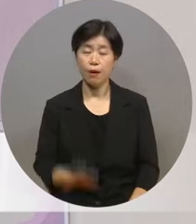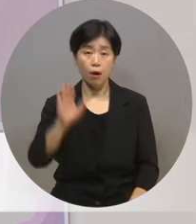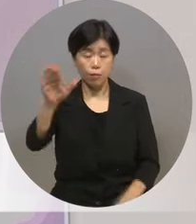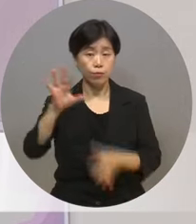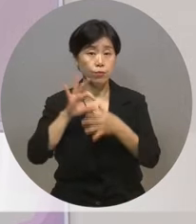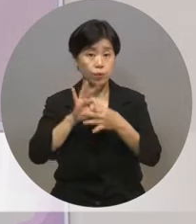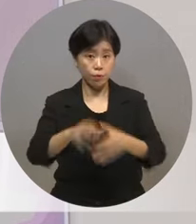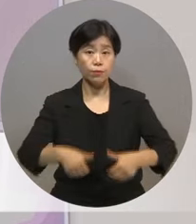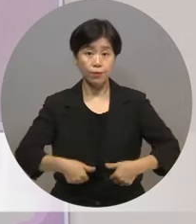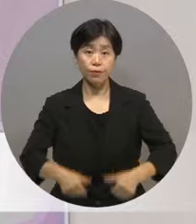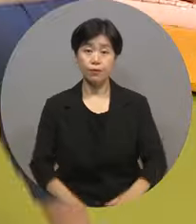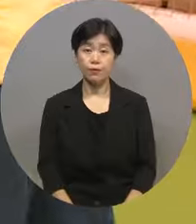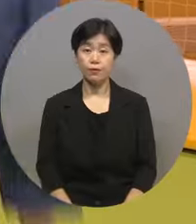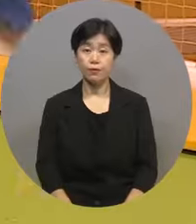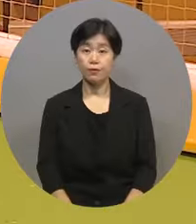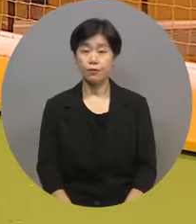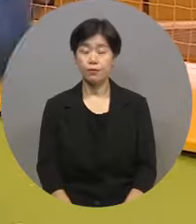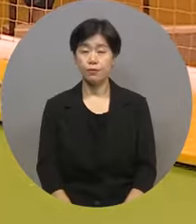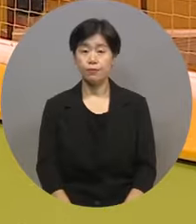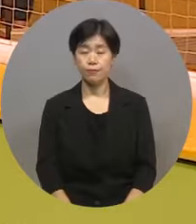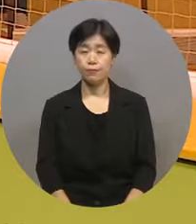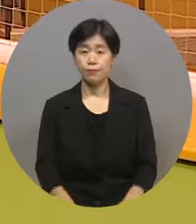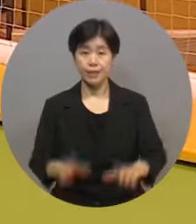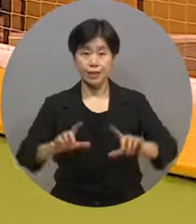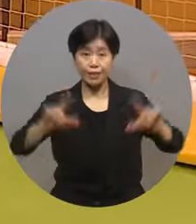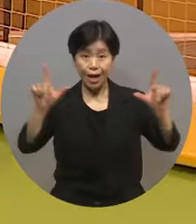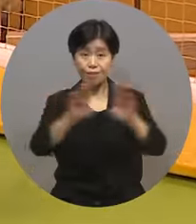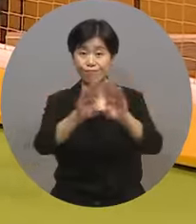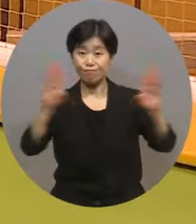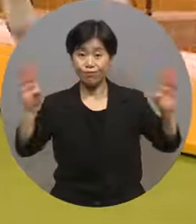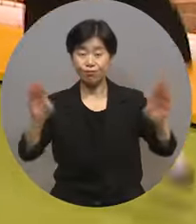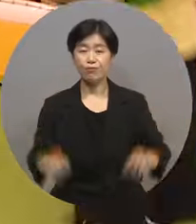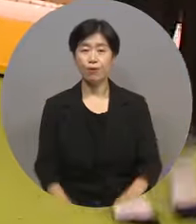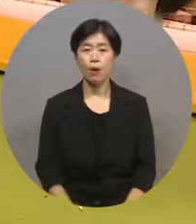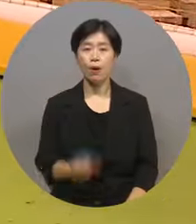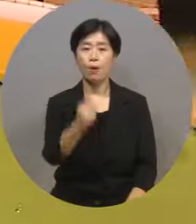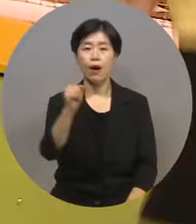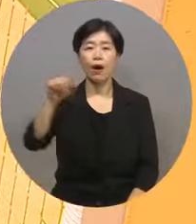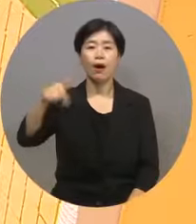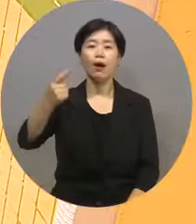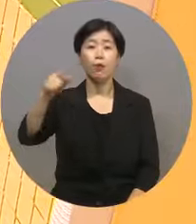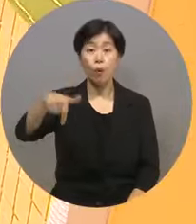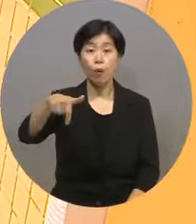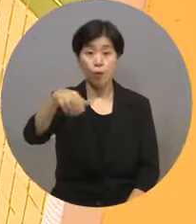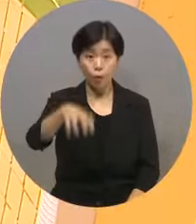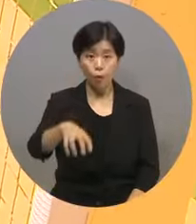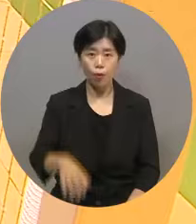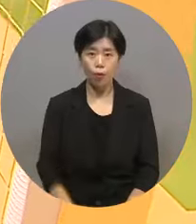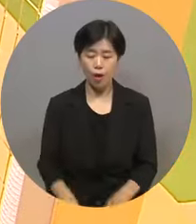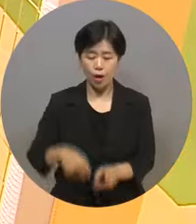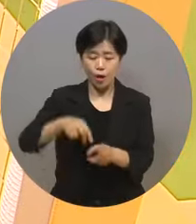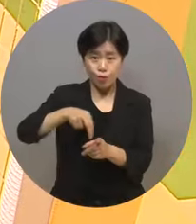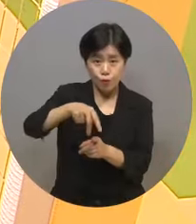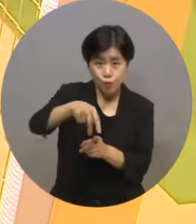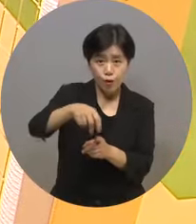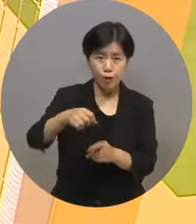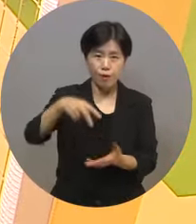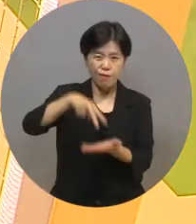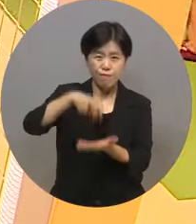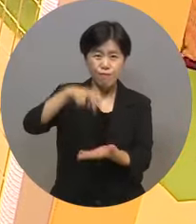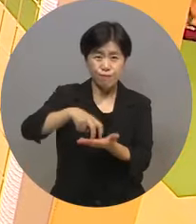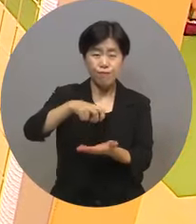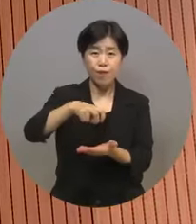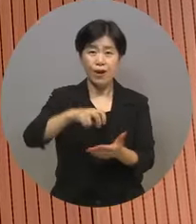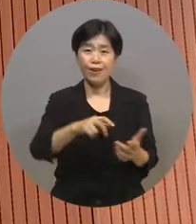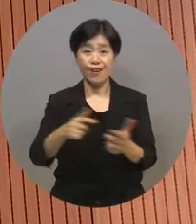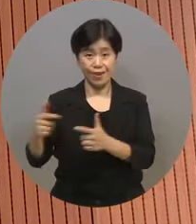된다는 생각을 저희들도 하고 있고요 이날 문련 화곡 3점은 트램펄린과 외나무다리 타기 등 한 교구들을